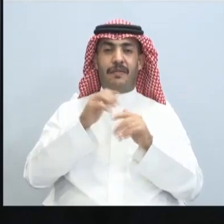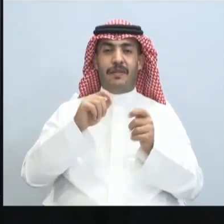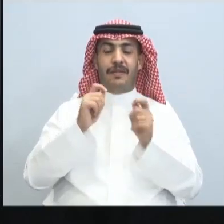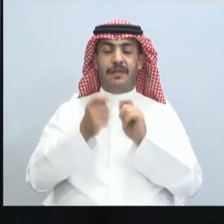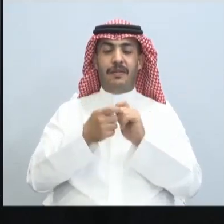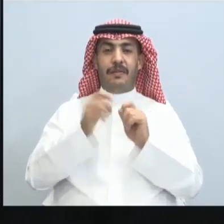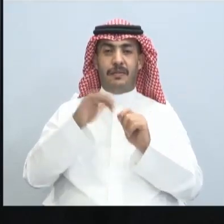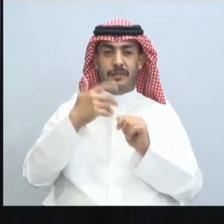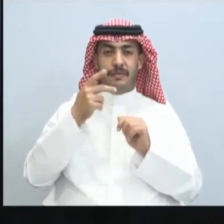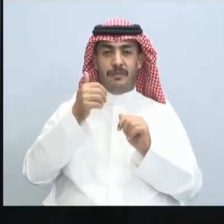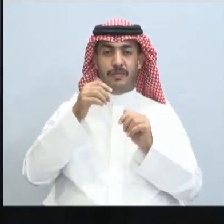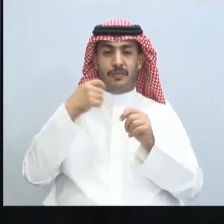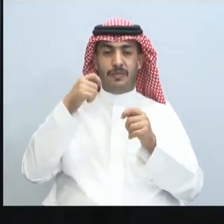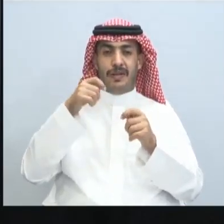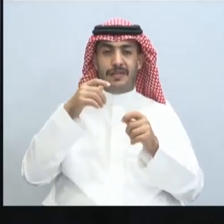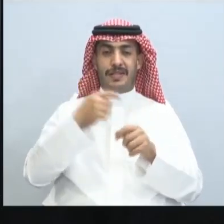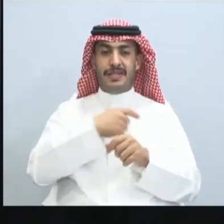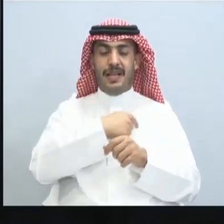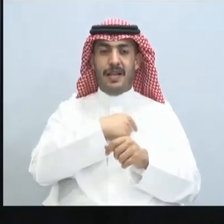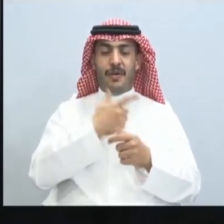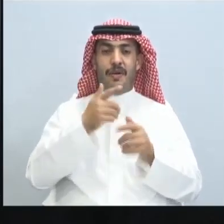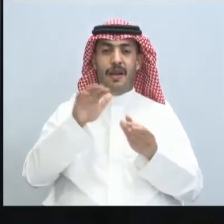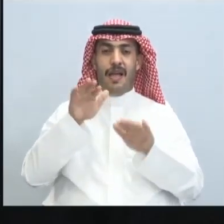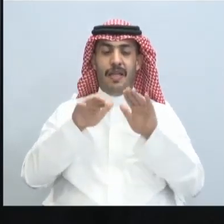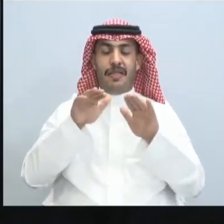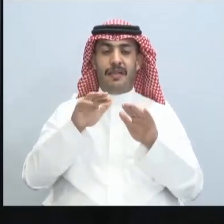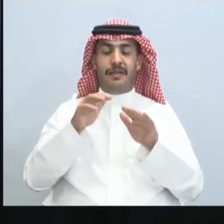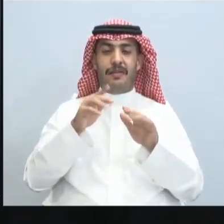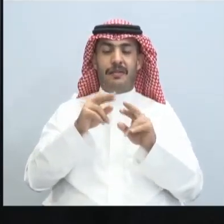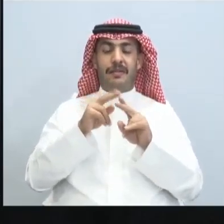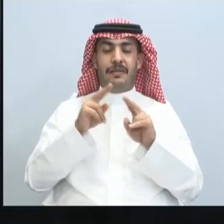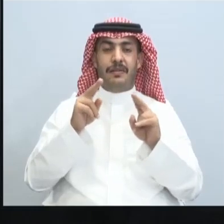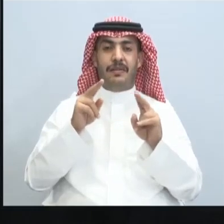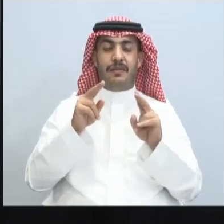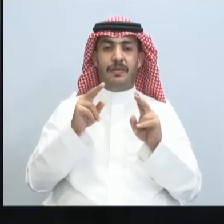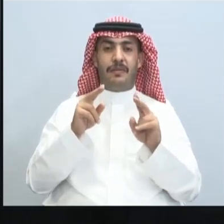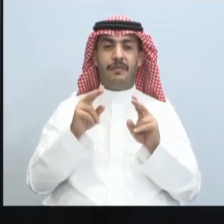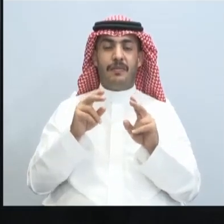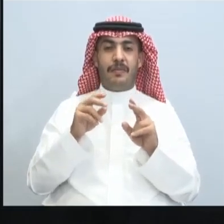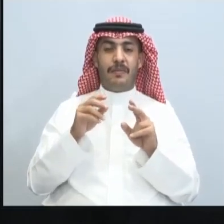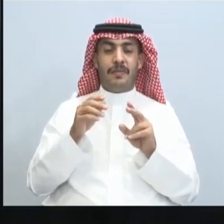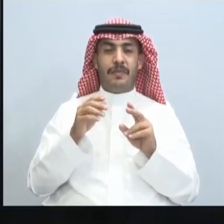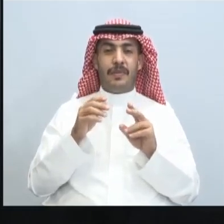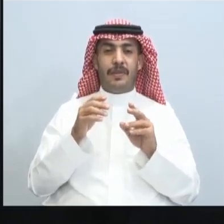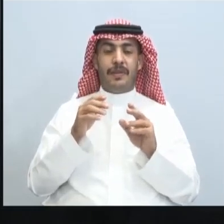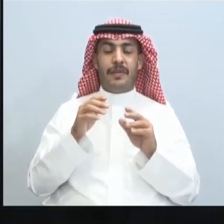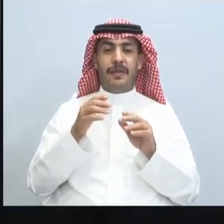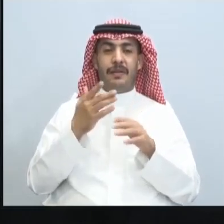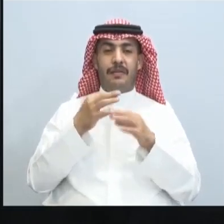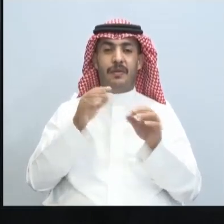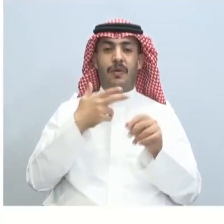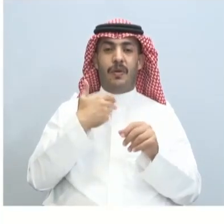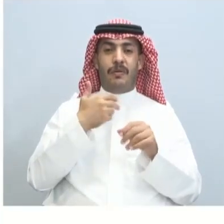تحول كذلك نظرنا على مستوى وزاره الصحه وزاره العدل وزارات الاخرى بالتاكيد اصبح هنالك نقله في